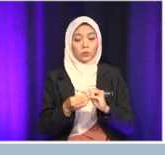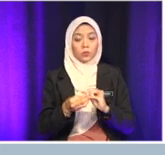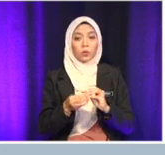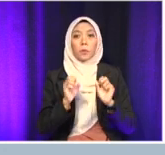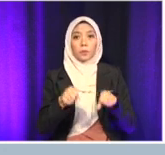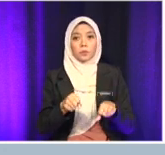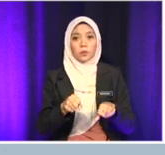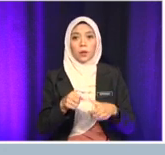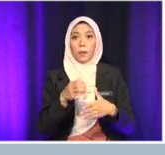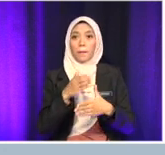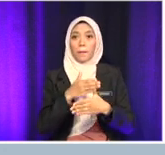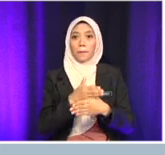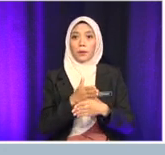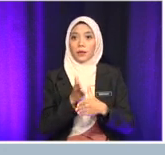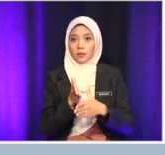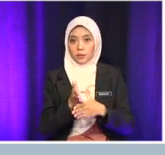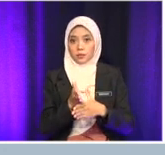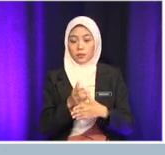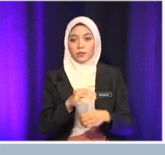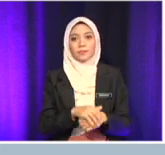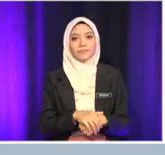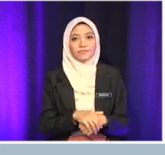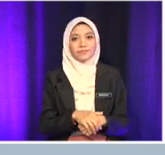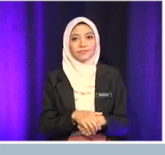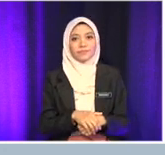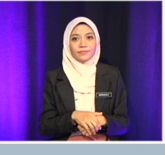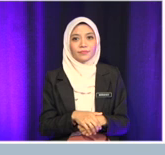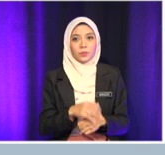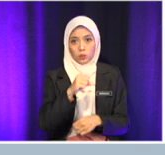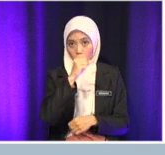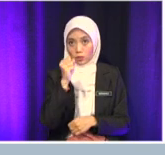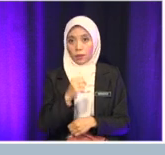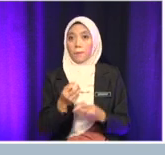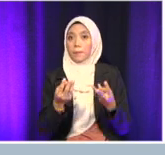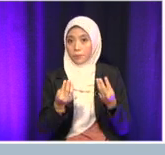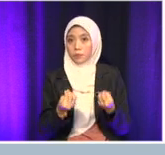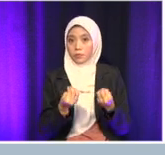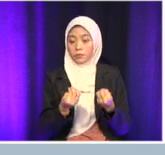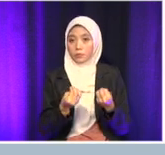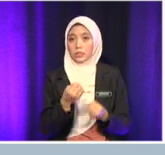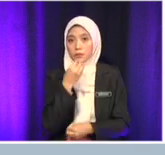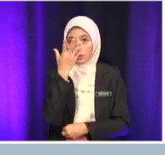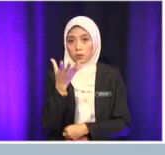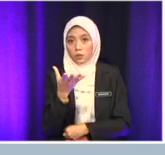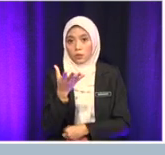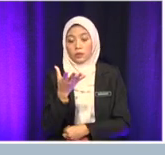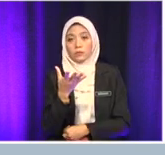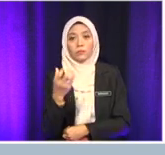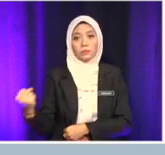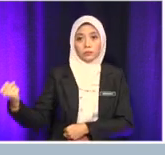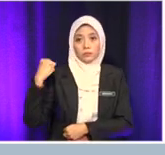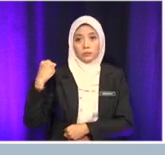dibagi tepat dengan satu dan dirinya sendiri jadi soalnya minta menyatakan Adakah hujan yang diberi Kuat atau lemah